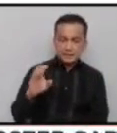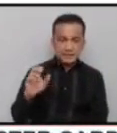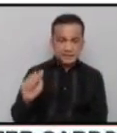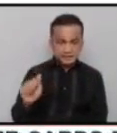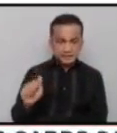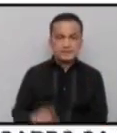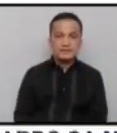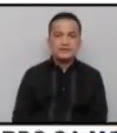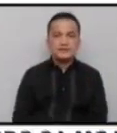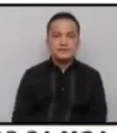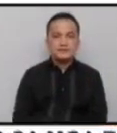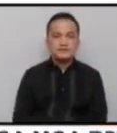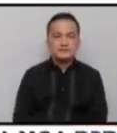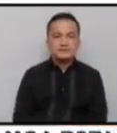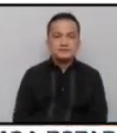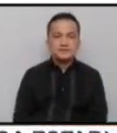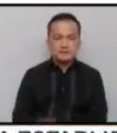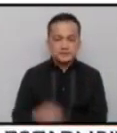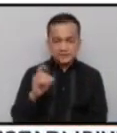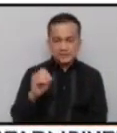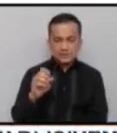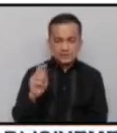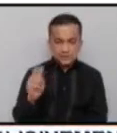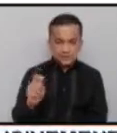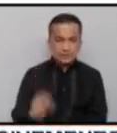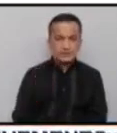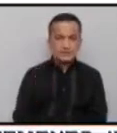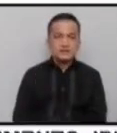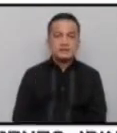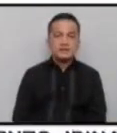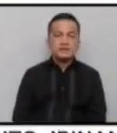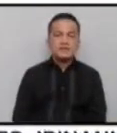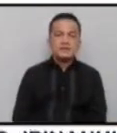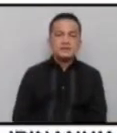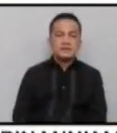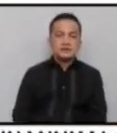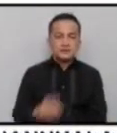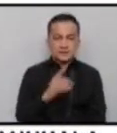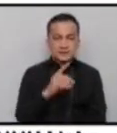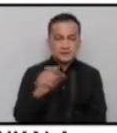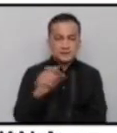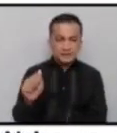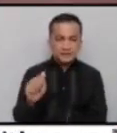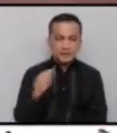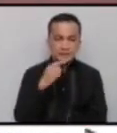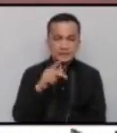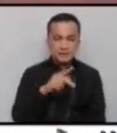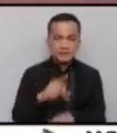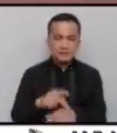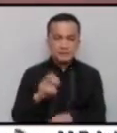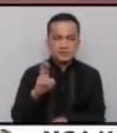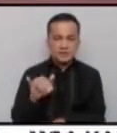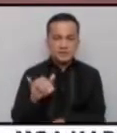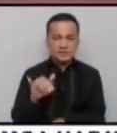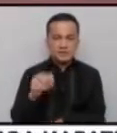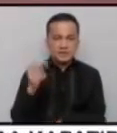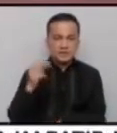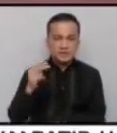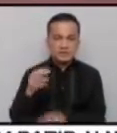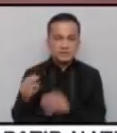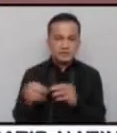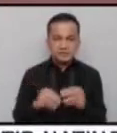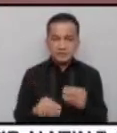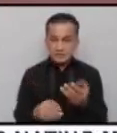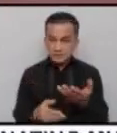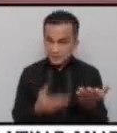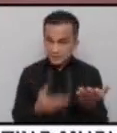Arts, Department of Tourism, Department of Agriculture at ng Philippine Culinary Heritage Movement. Sa ating mga kababayan, alam nyo, ang